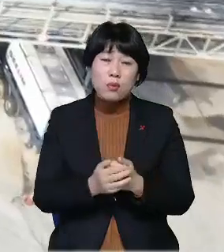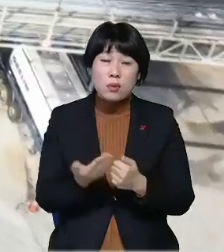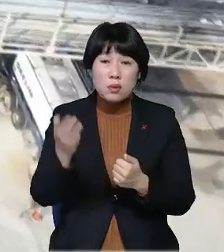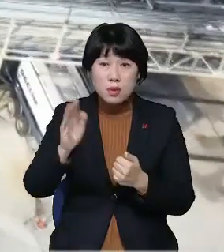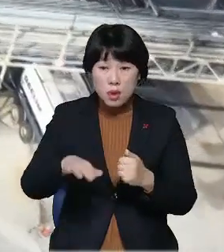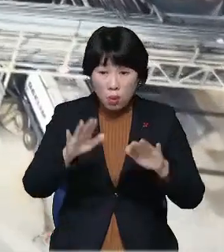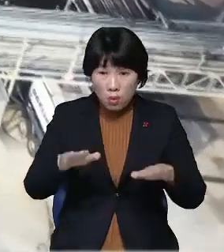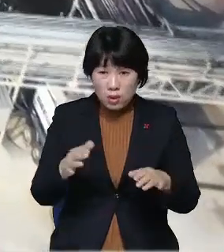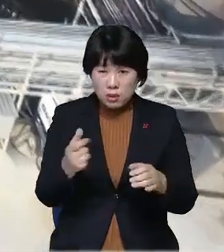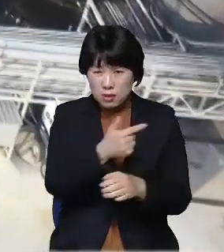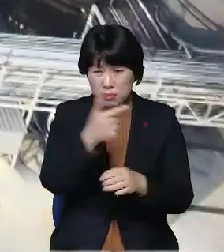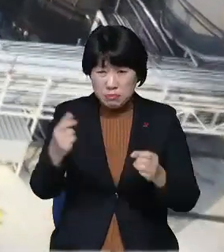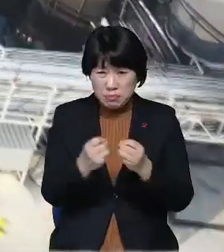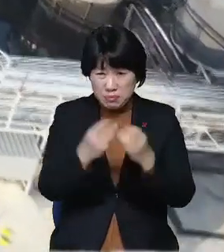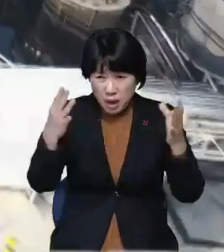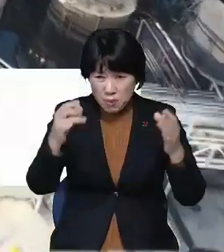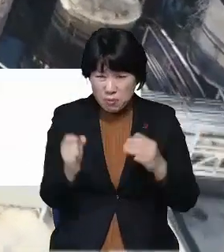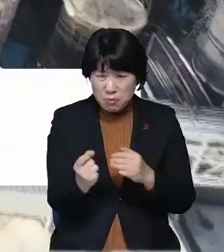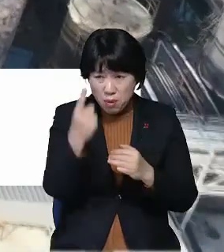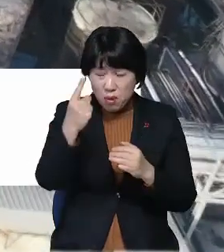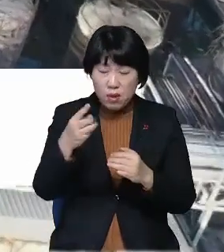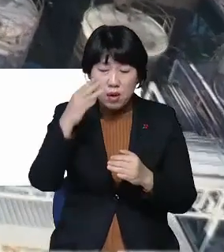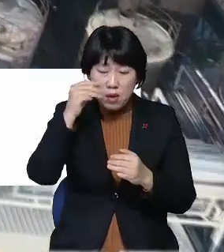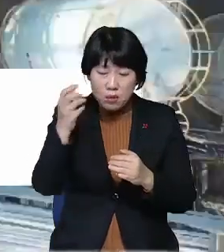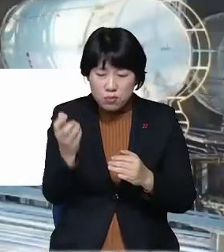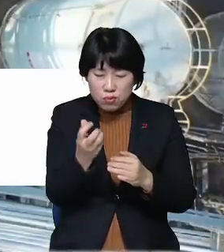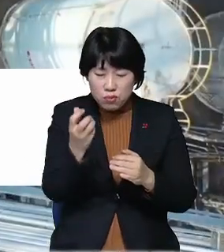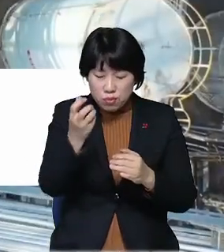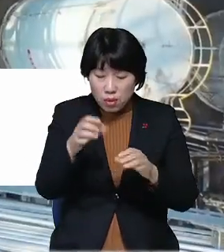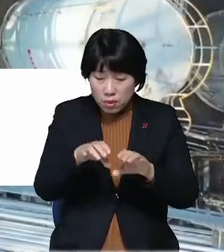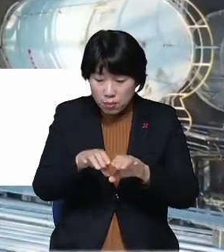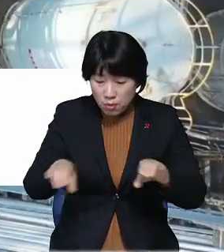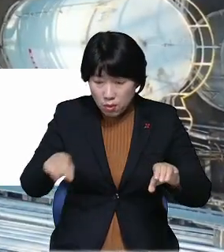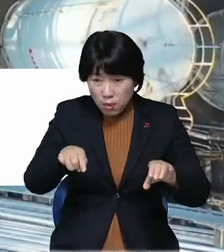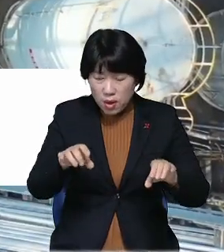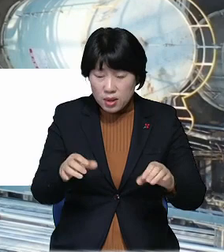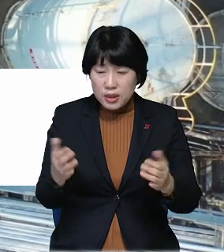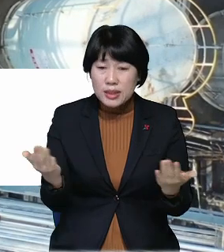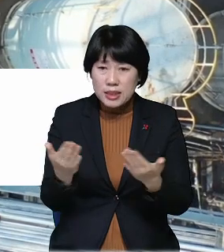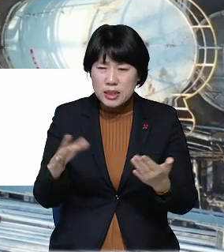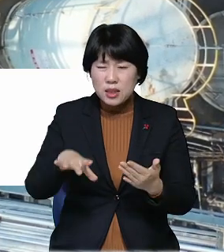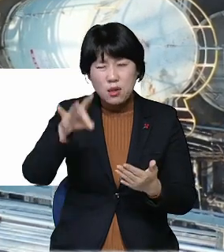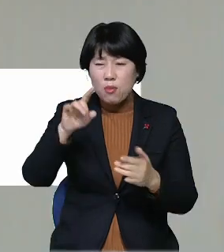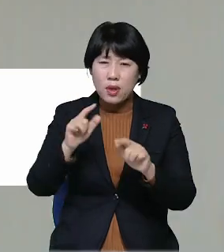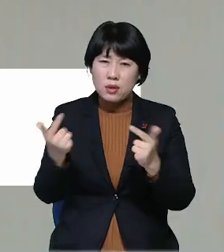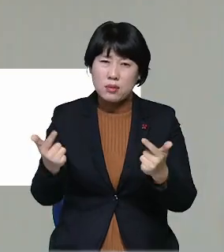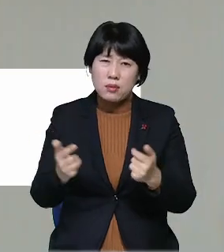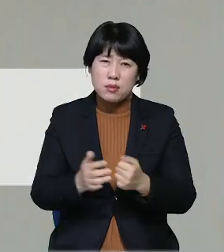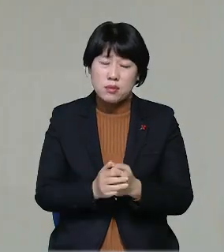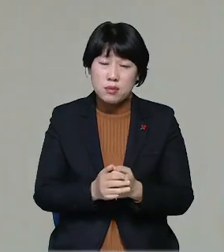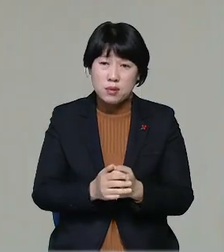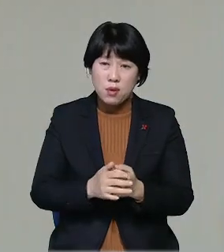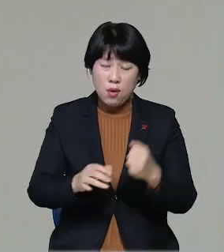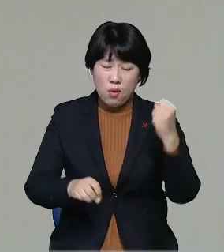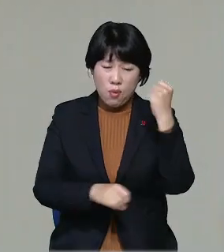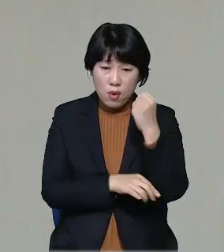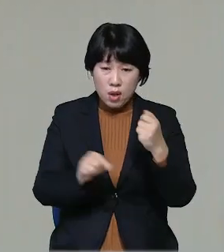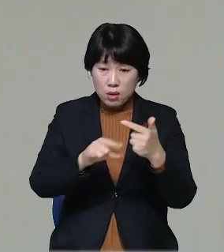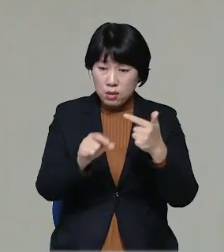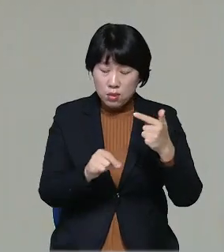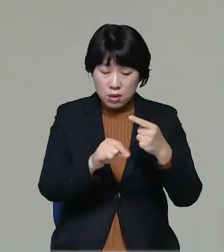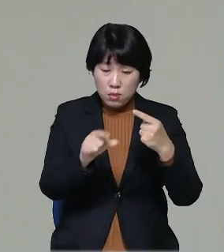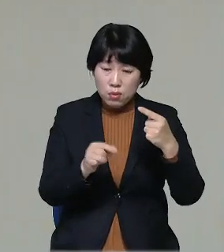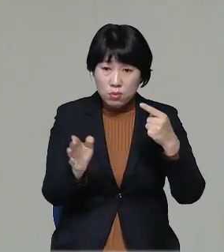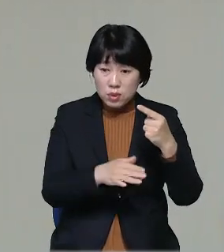그런데 이번 대형 폭발 사고를 불러온 유증기 회수 배관 작업은 처음이 아닌 걸로 확인됐습니다. 올 초부터 시작해